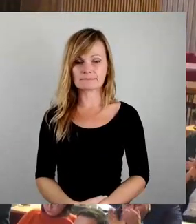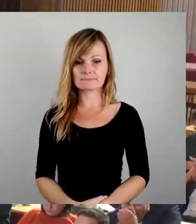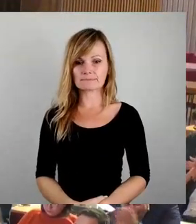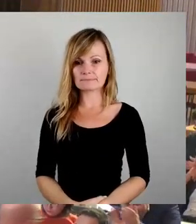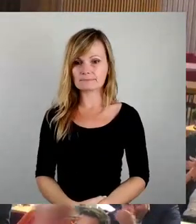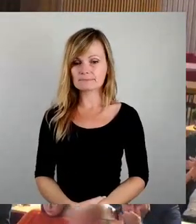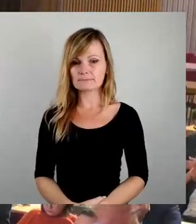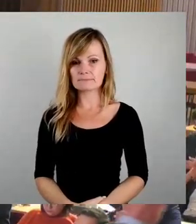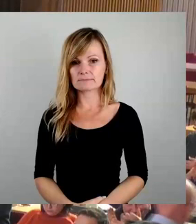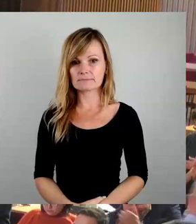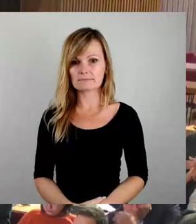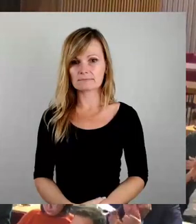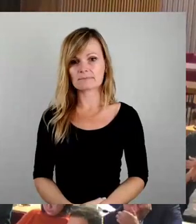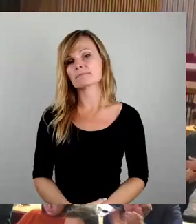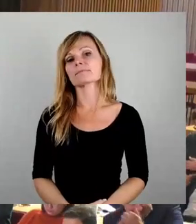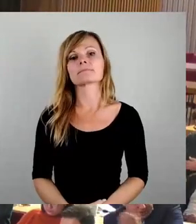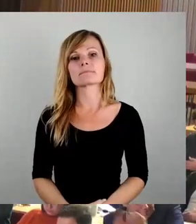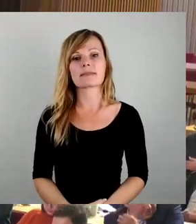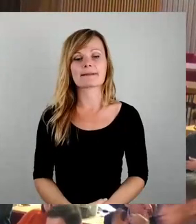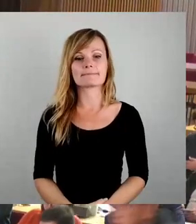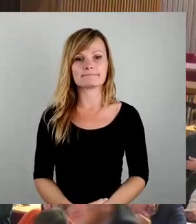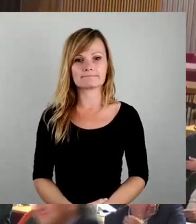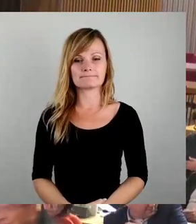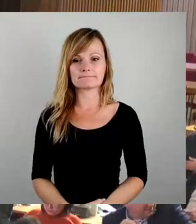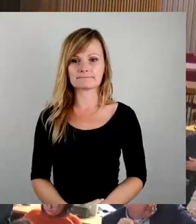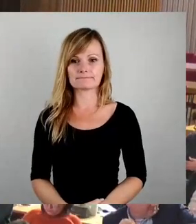So, und dann haben wir den Herrn Genschmann.